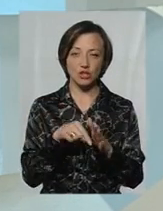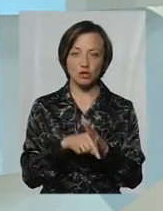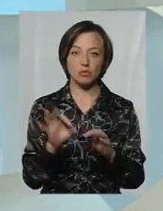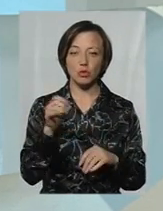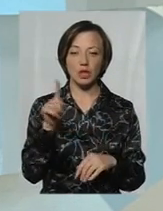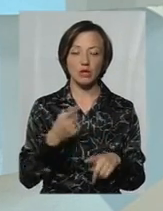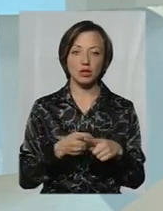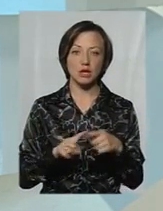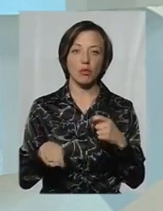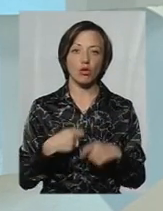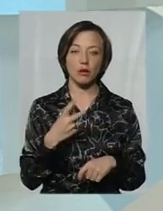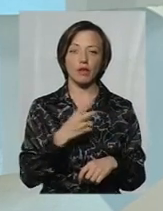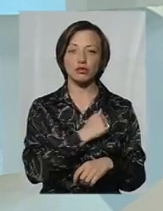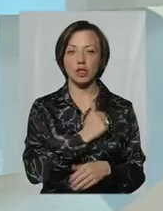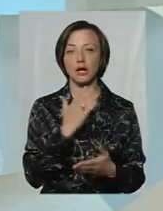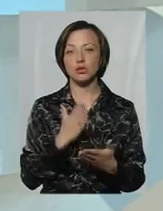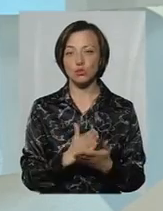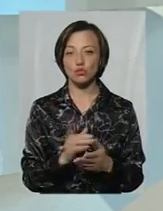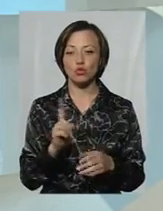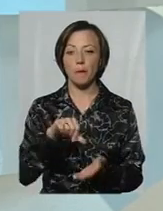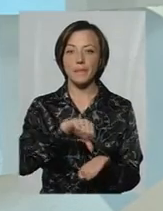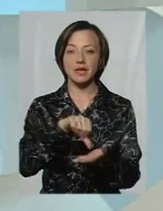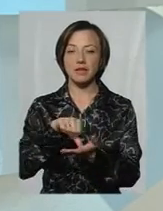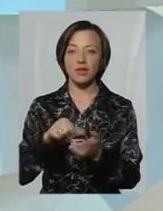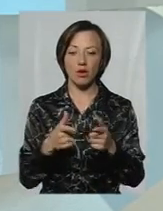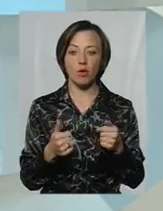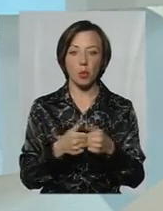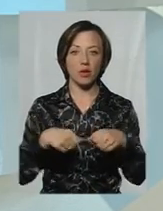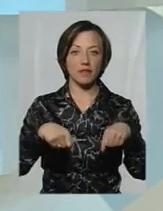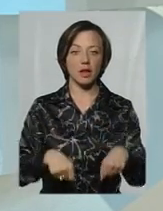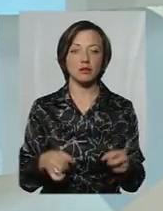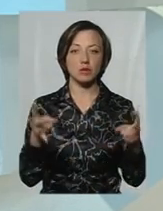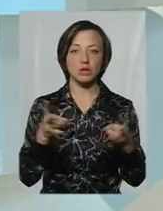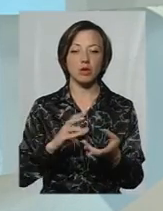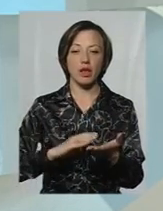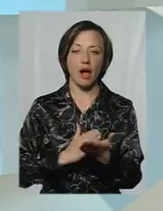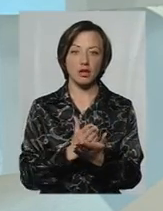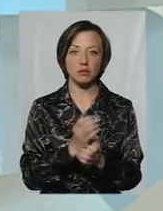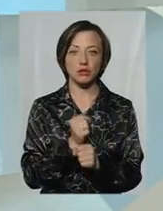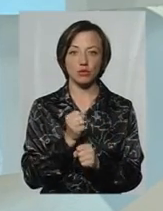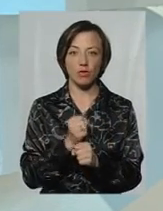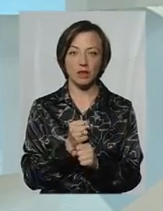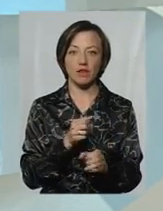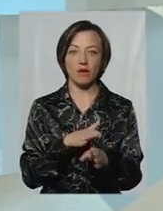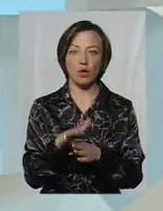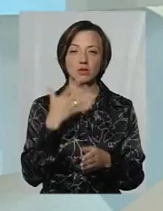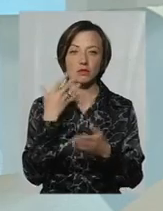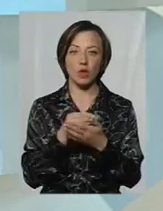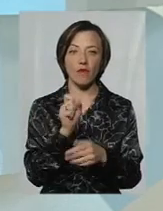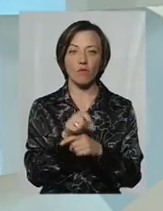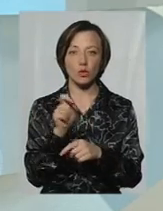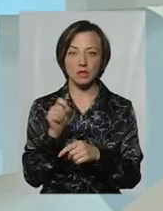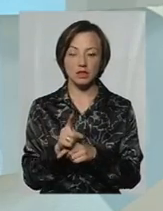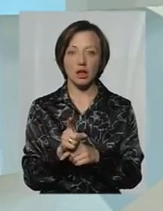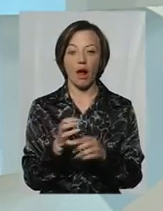ці порушення, на жаль, існують, що представникам органів влади потрібно якісніше працювати та виконувати свої функції.